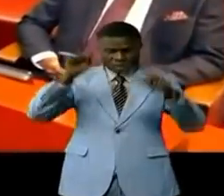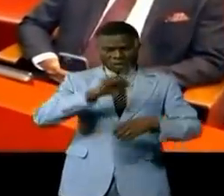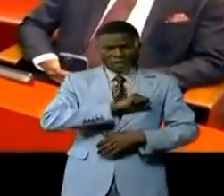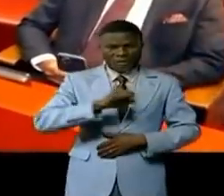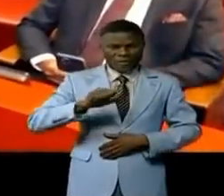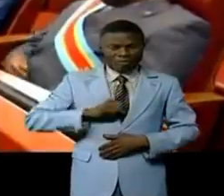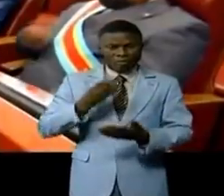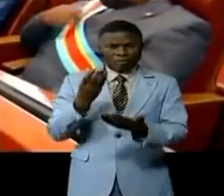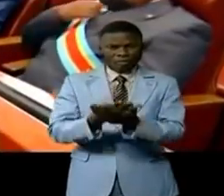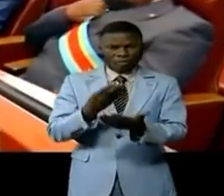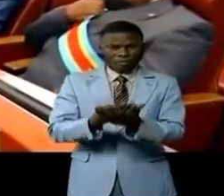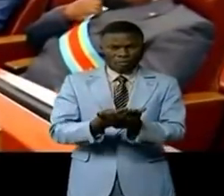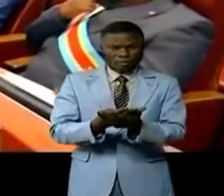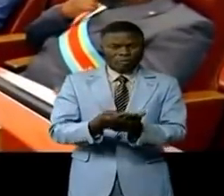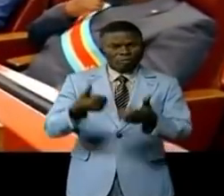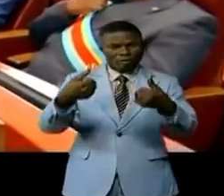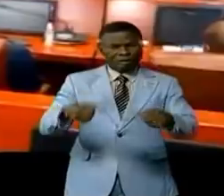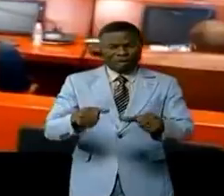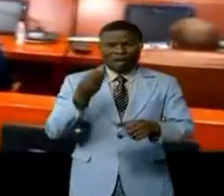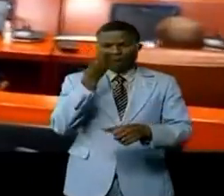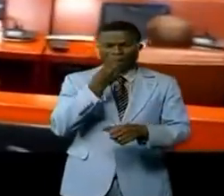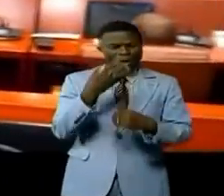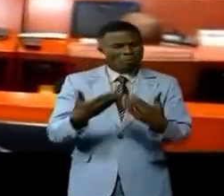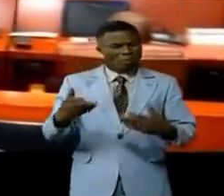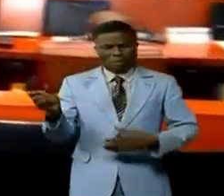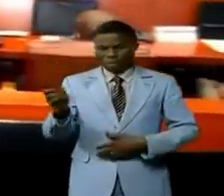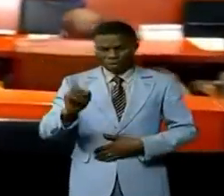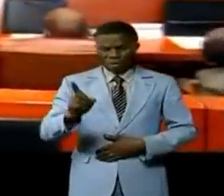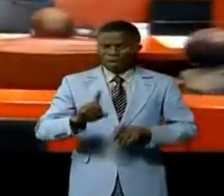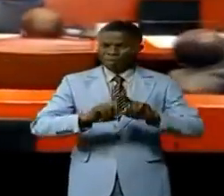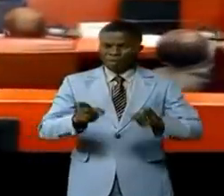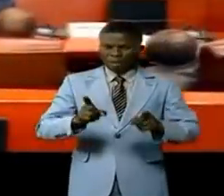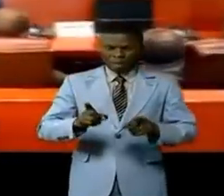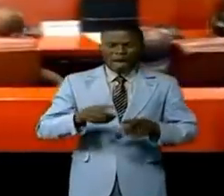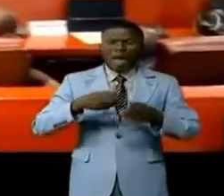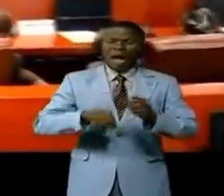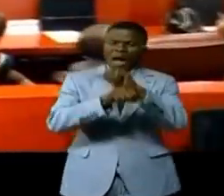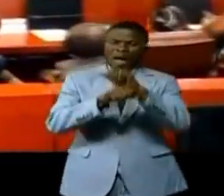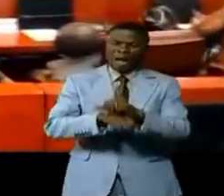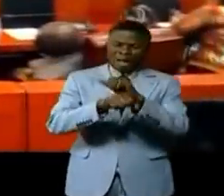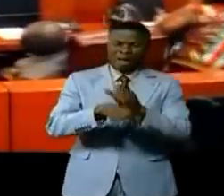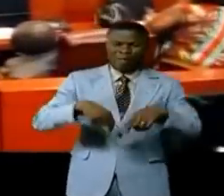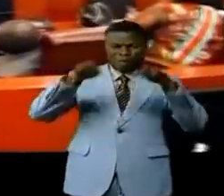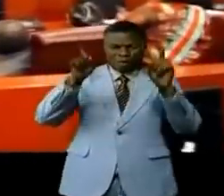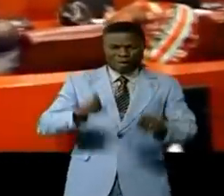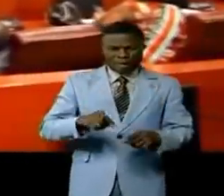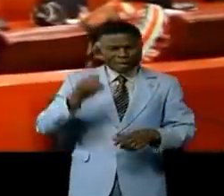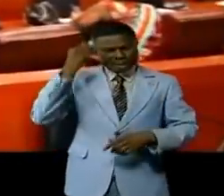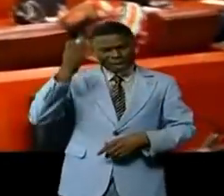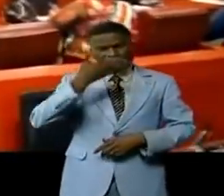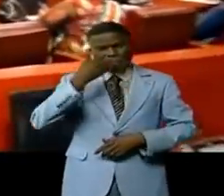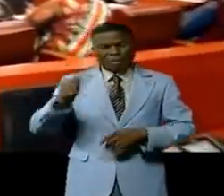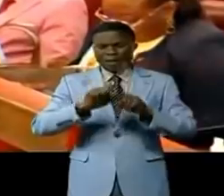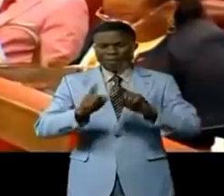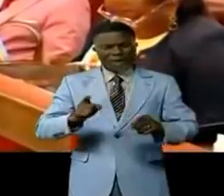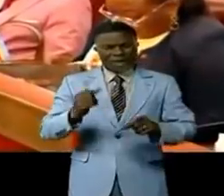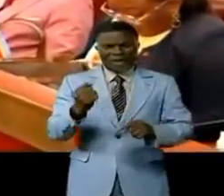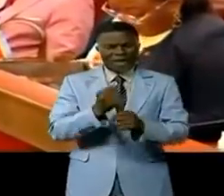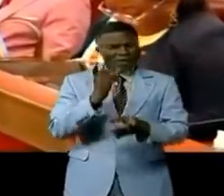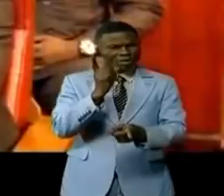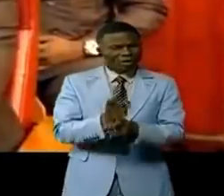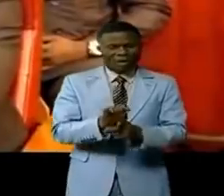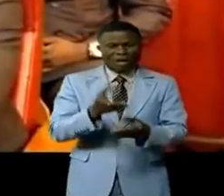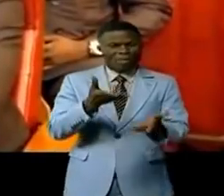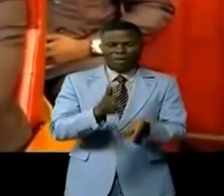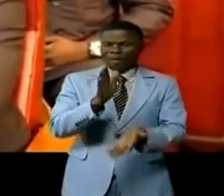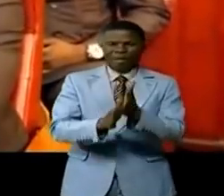le budget ne doit plus être une simple formalité ou encore un rituel annuel des bonnes intentions sans impact réel sur